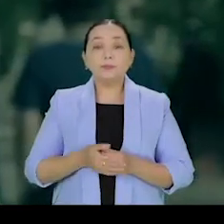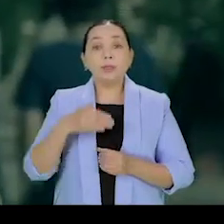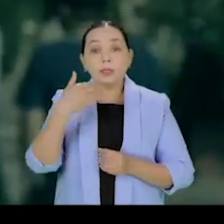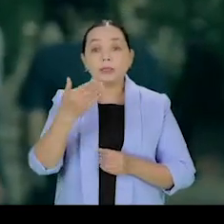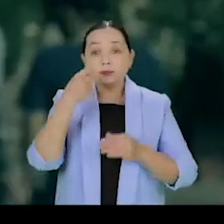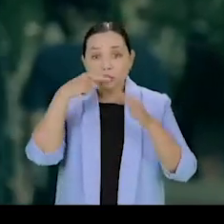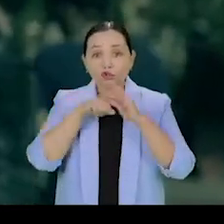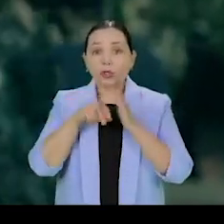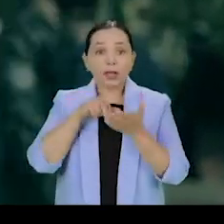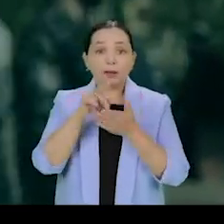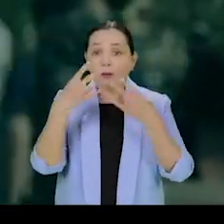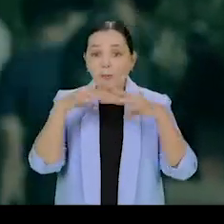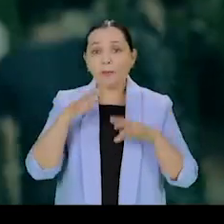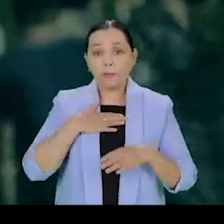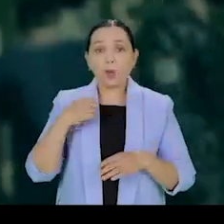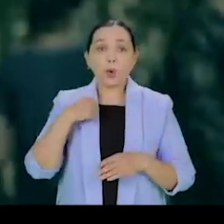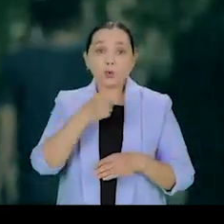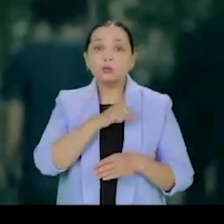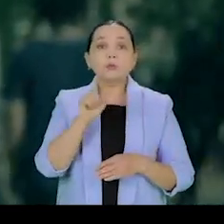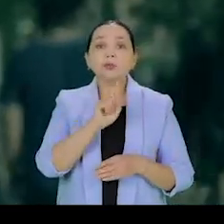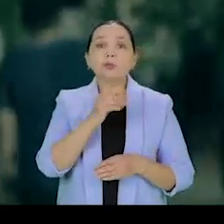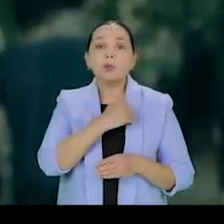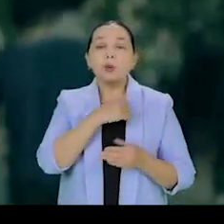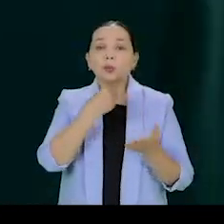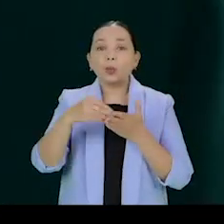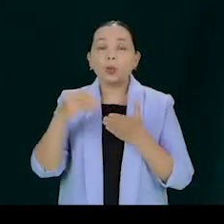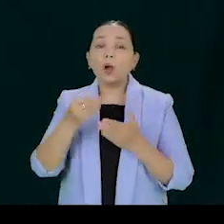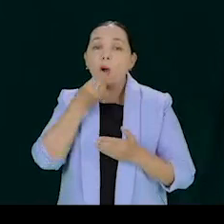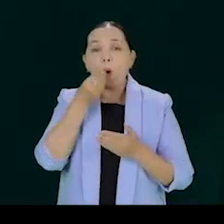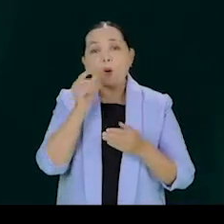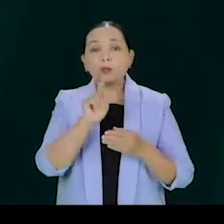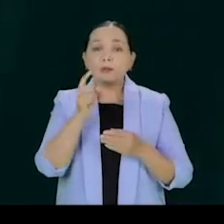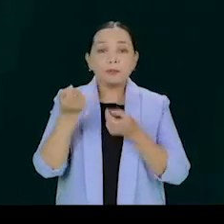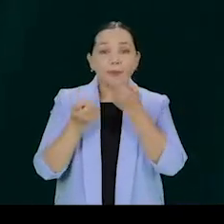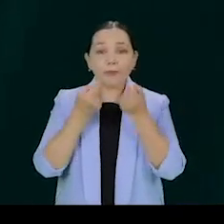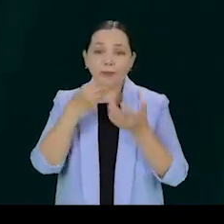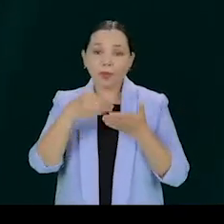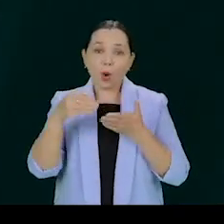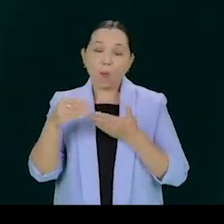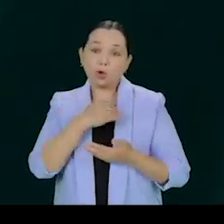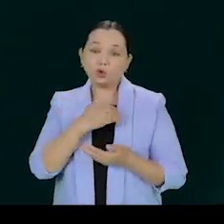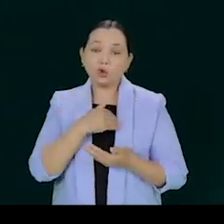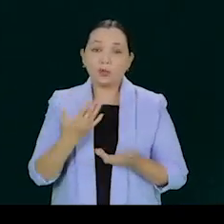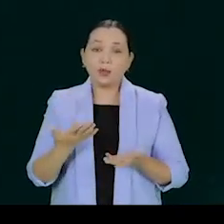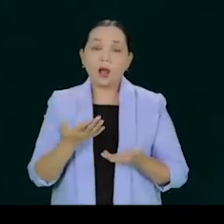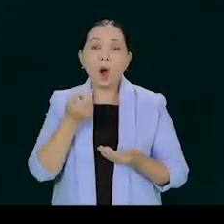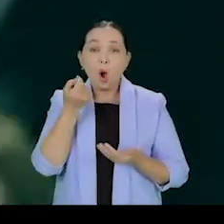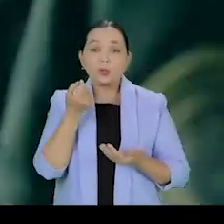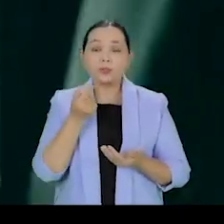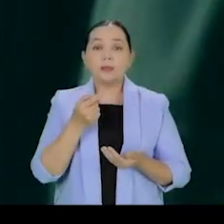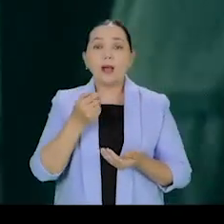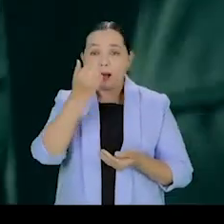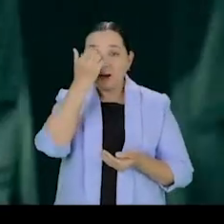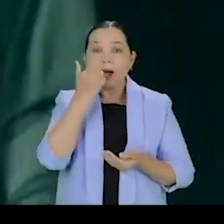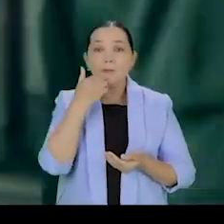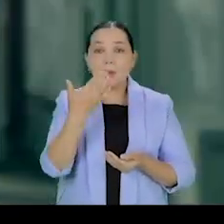Siz ichkariga kirmaganingiz yaxshi. Men o'zim olib chiqaman. O'zi nimalar olish kerak? Men o'qatga u bu narsalar olmoqchi edim. Mayda chiydalar ozgina. Men hozir olib